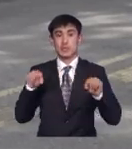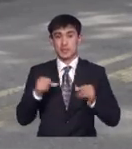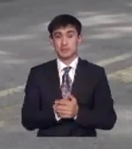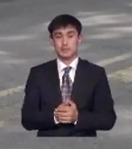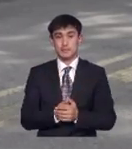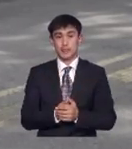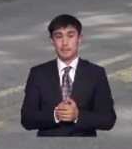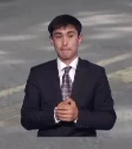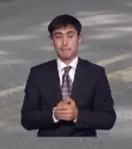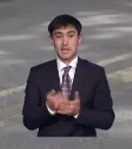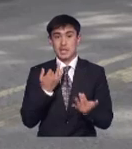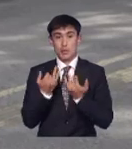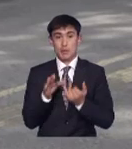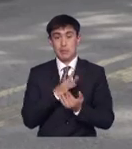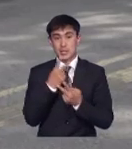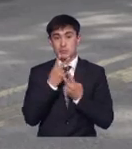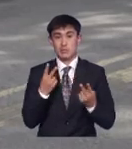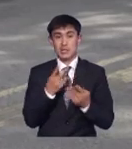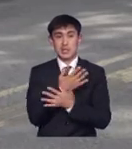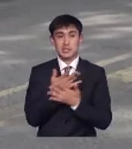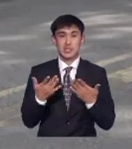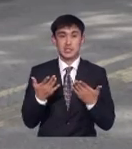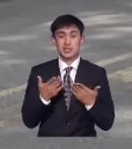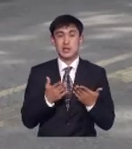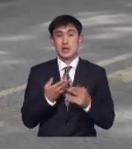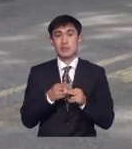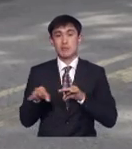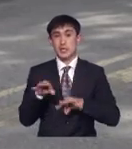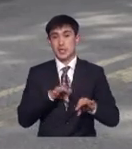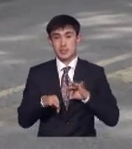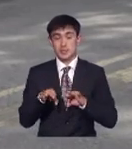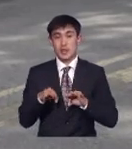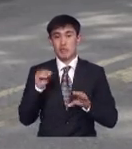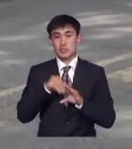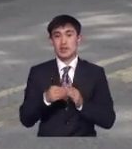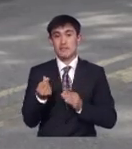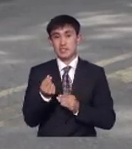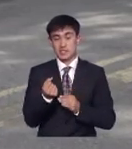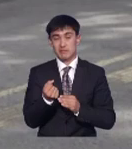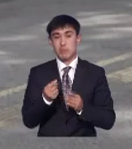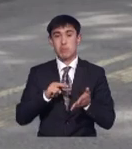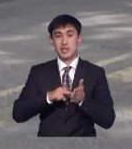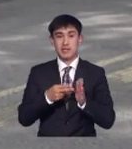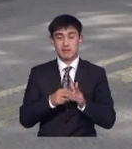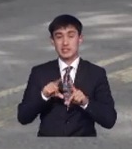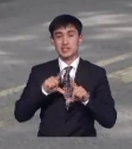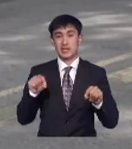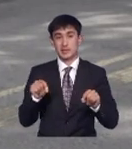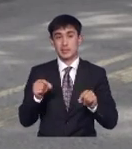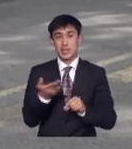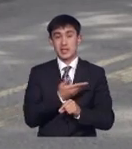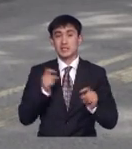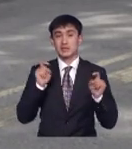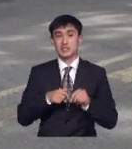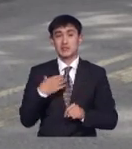объекта. В рамках диалога были рассмотрены различные аспекты данного проекта, включая финансирование и планирование здания. Наш